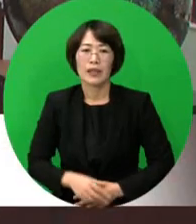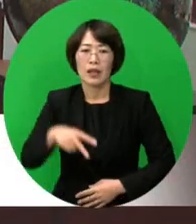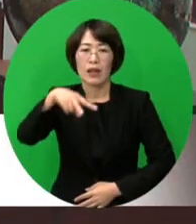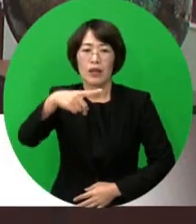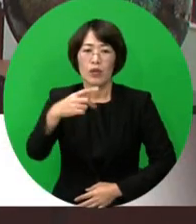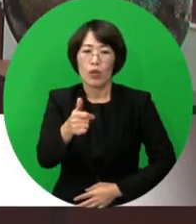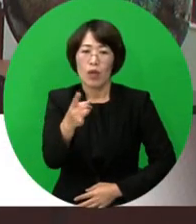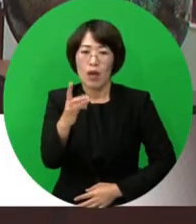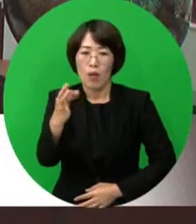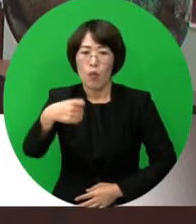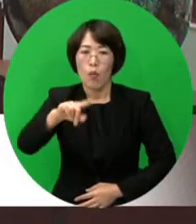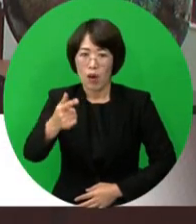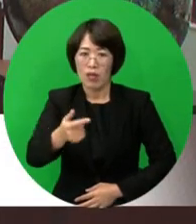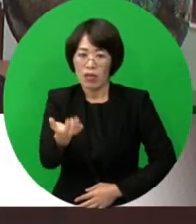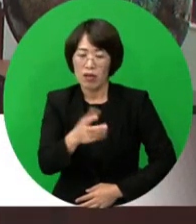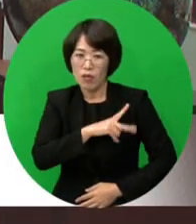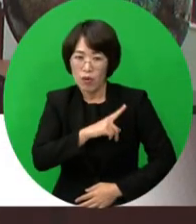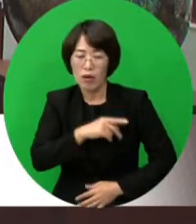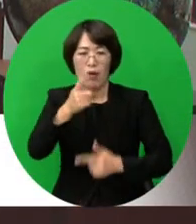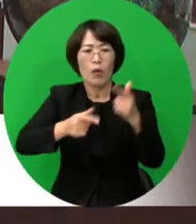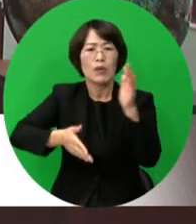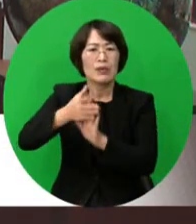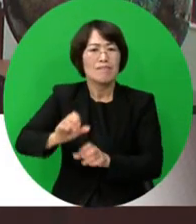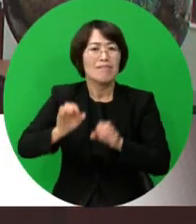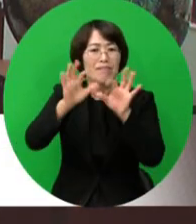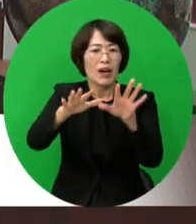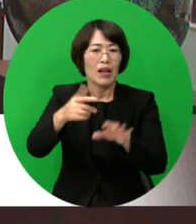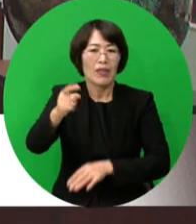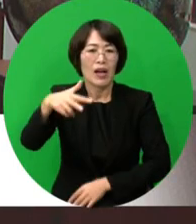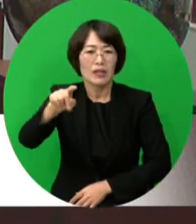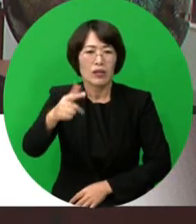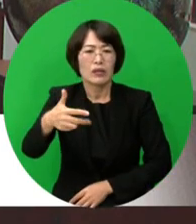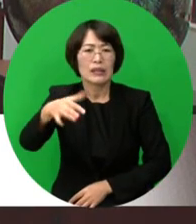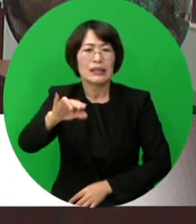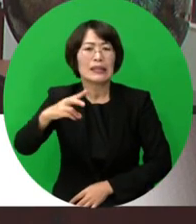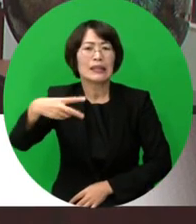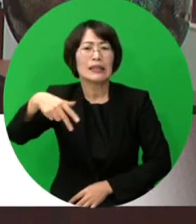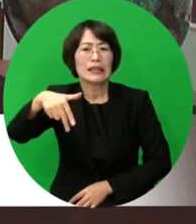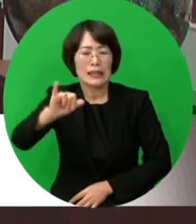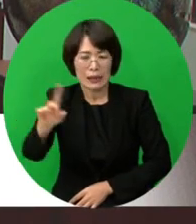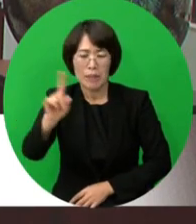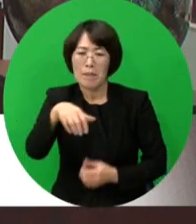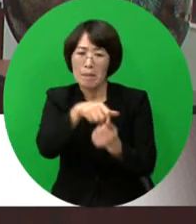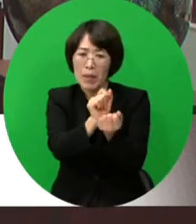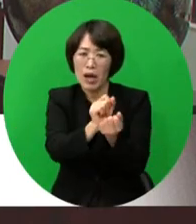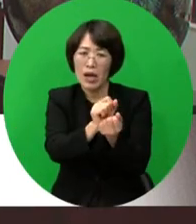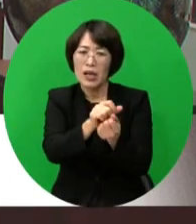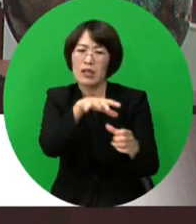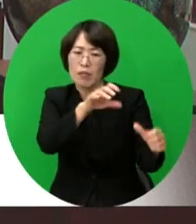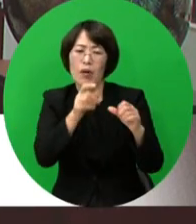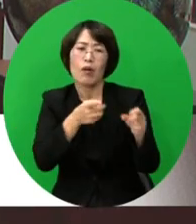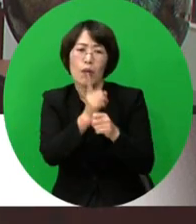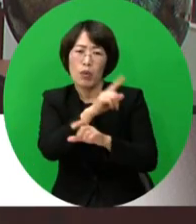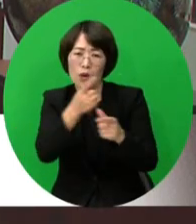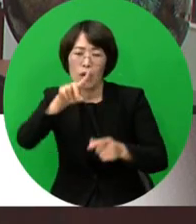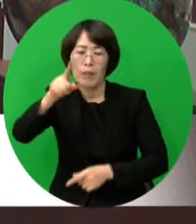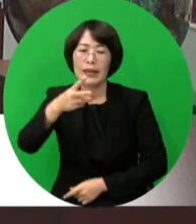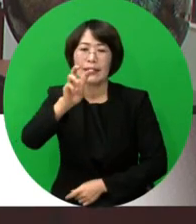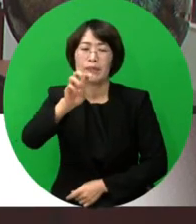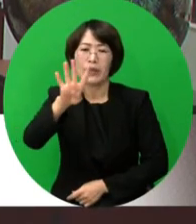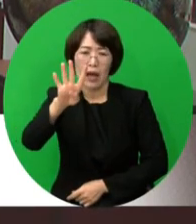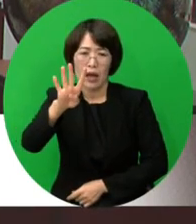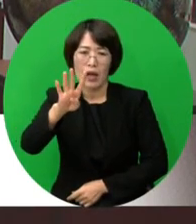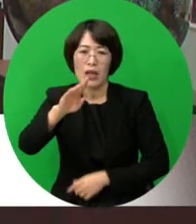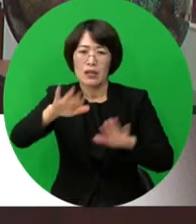손혜원 전 의원이 목포시에 기증한 근현대 한국 나전 측의 134점의 작품들이 대중에게 모습을